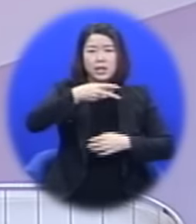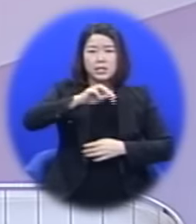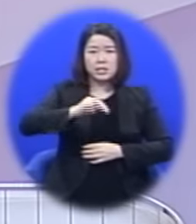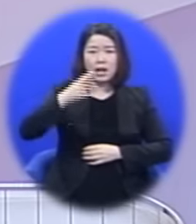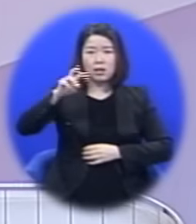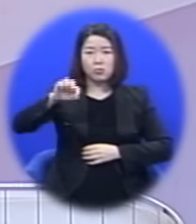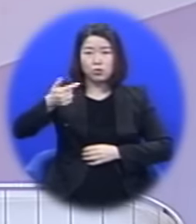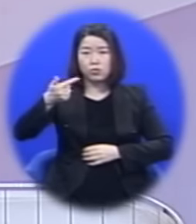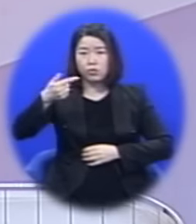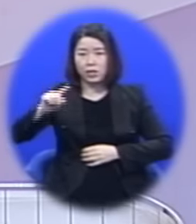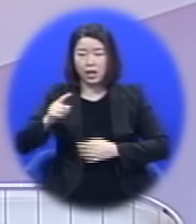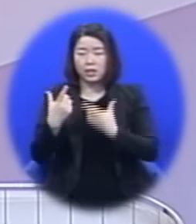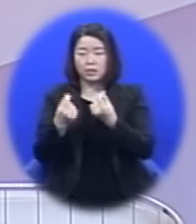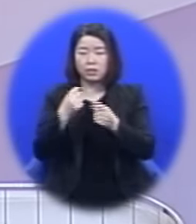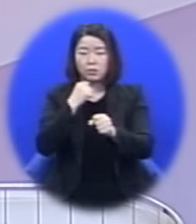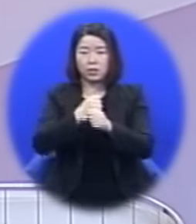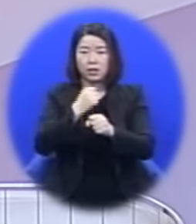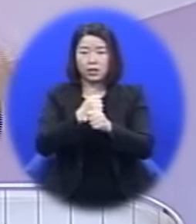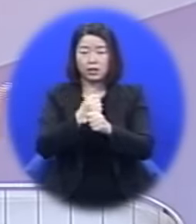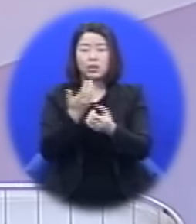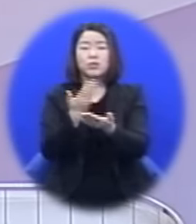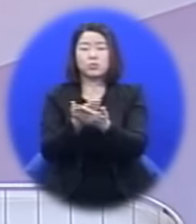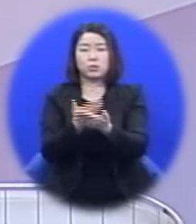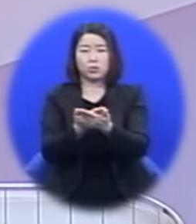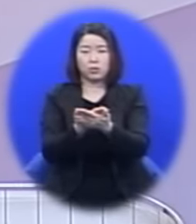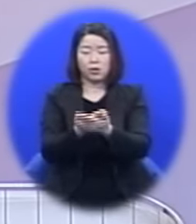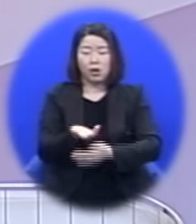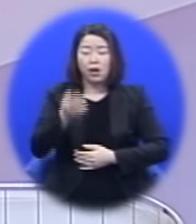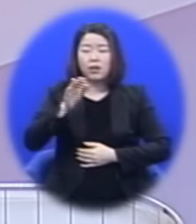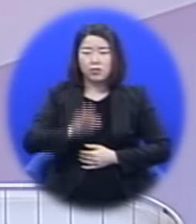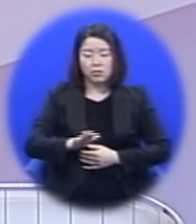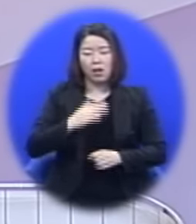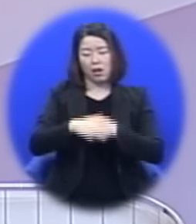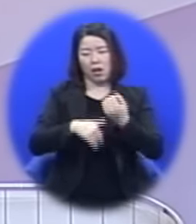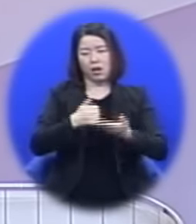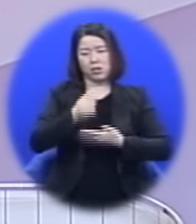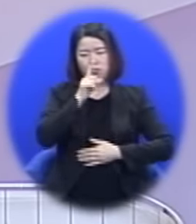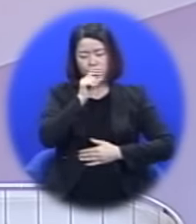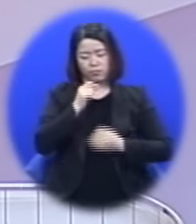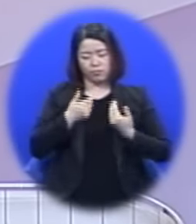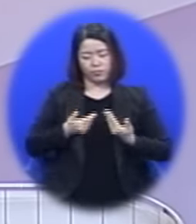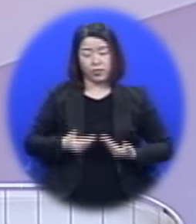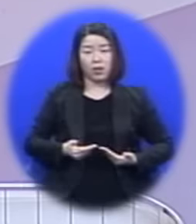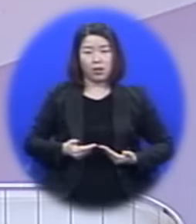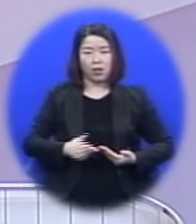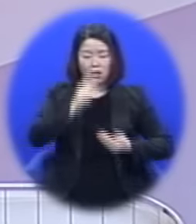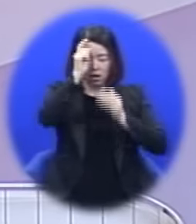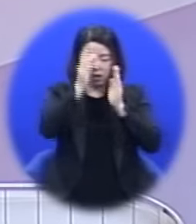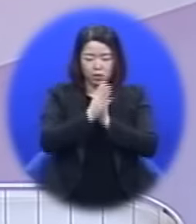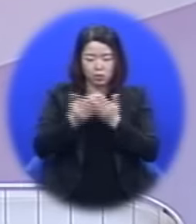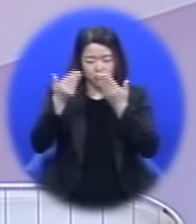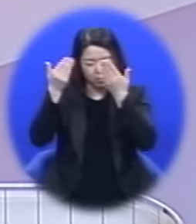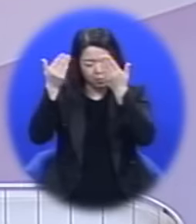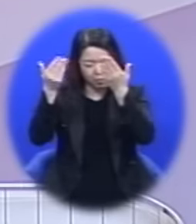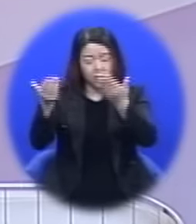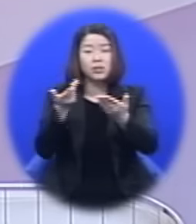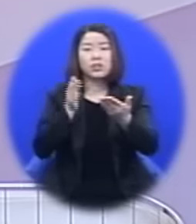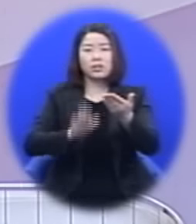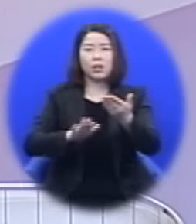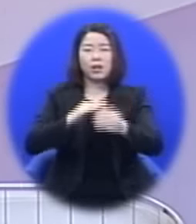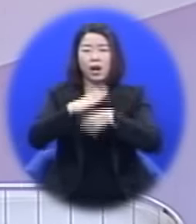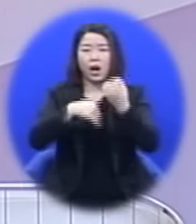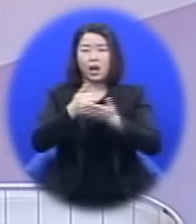주십시오. 그런데 하나님은 침묵하십니다. 그렇게 기도하는데 하나님은 아무런 대답도